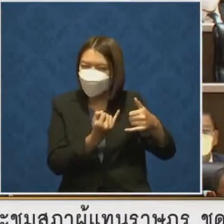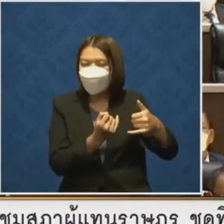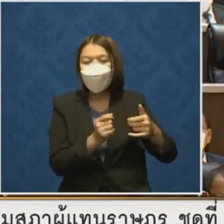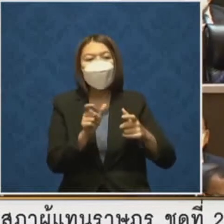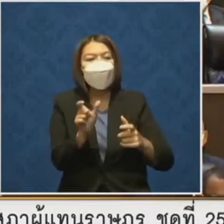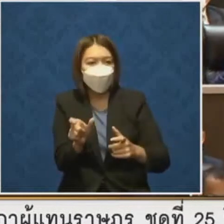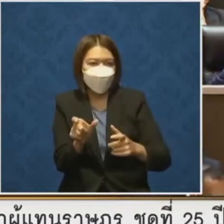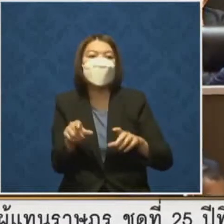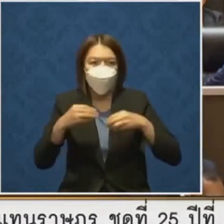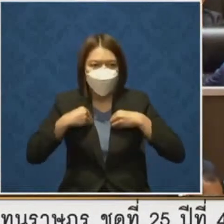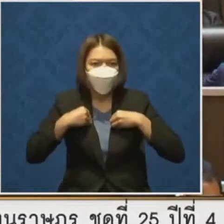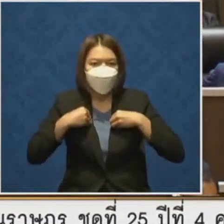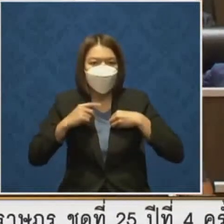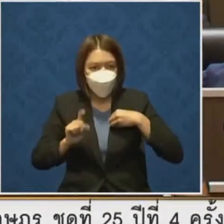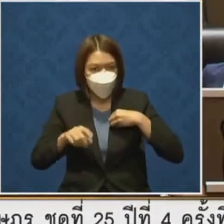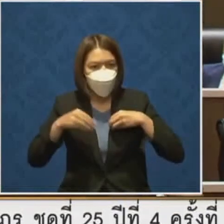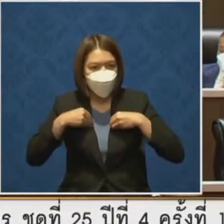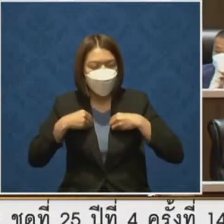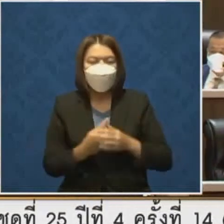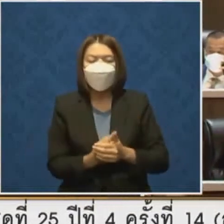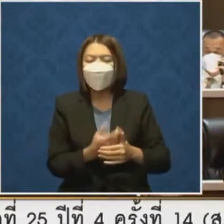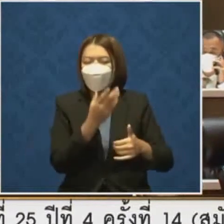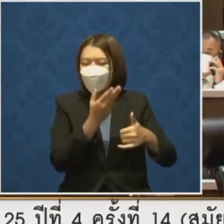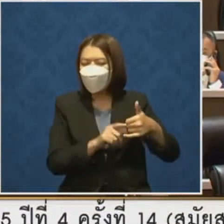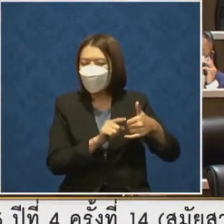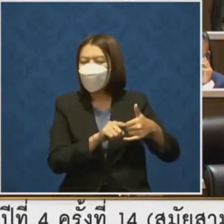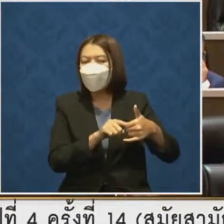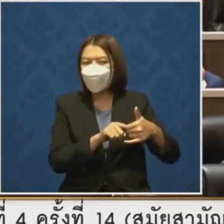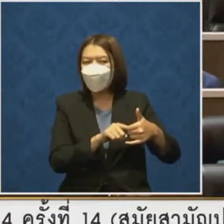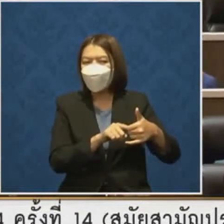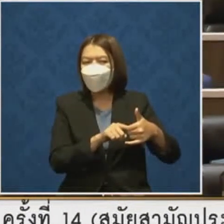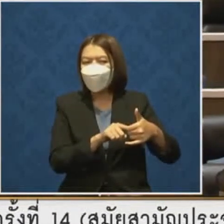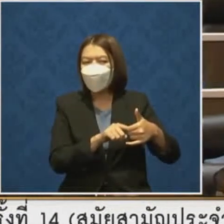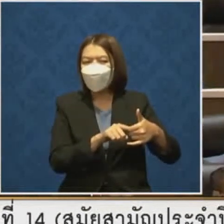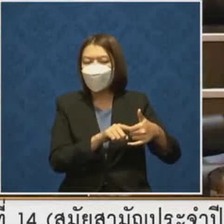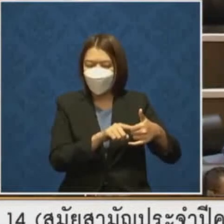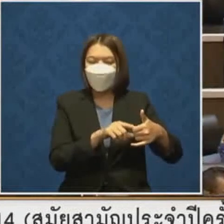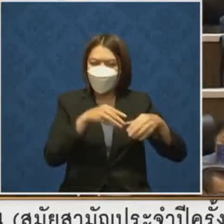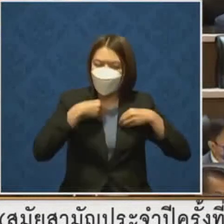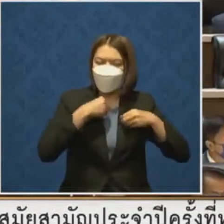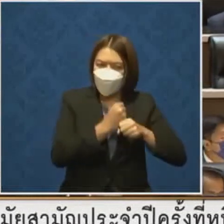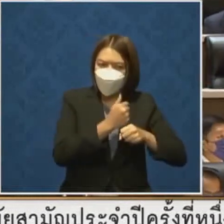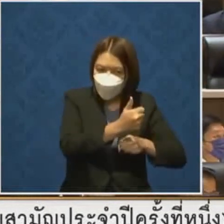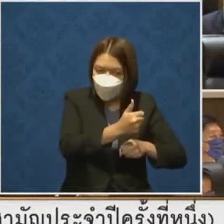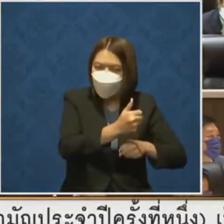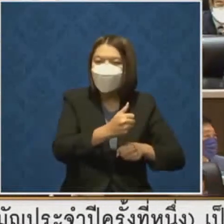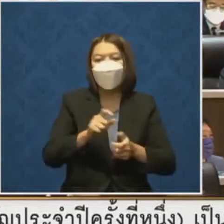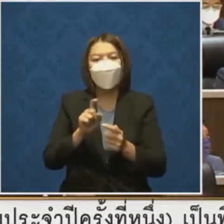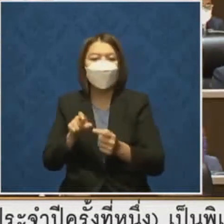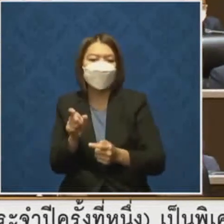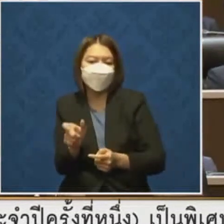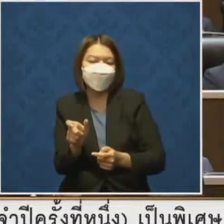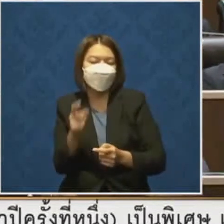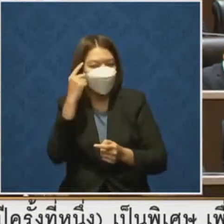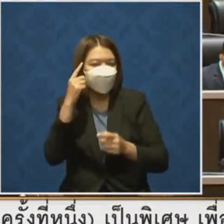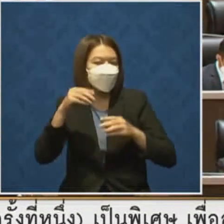พวกนักล่าสมบัตินักหิวข้าวเย็นนะครับนะซึ่งตอนนี้เขาประกาศเขา